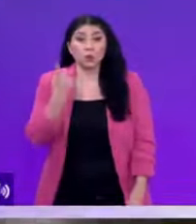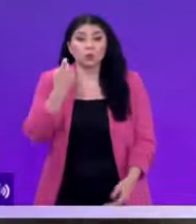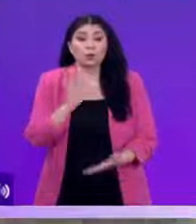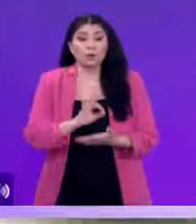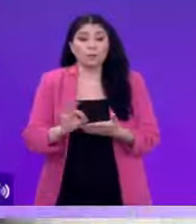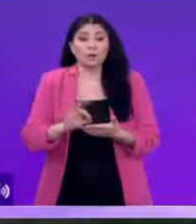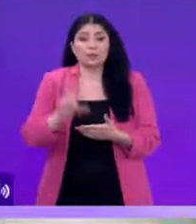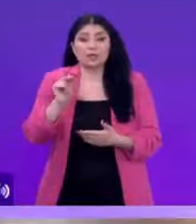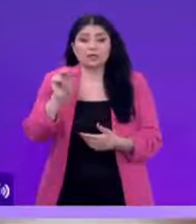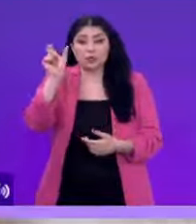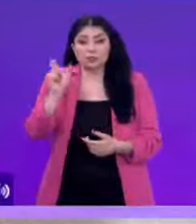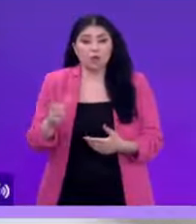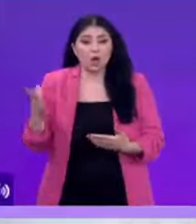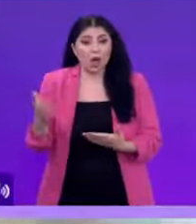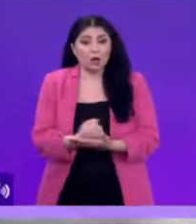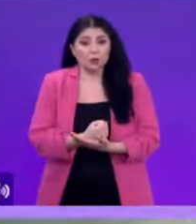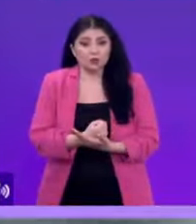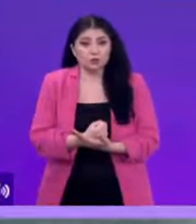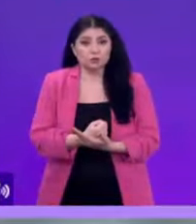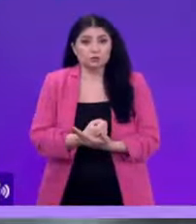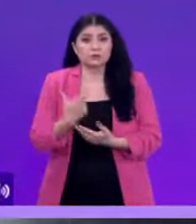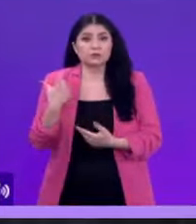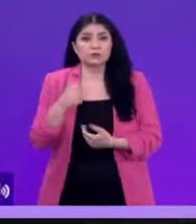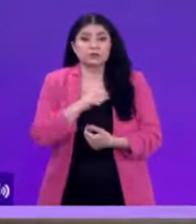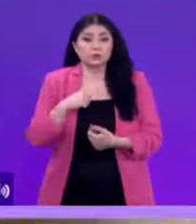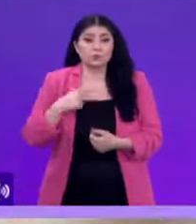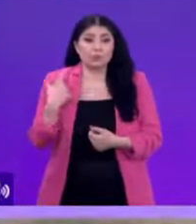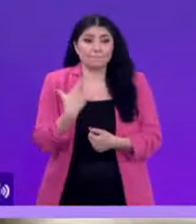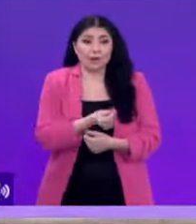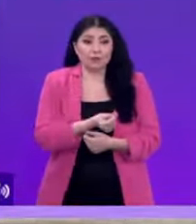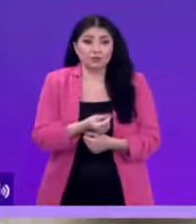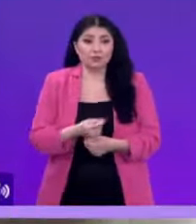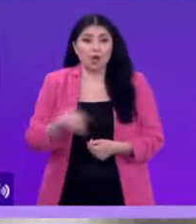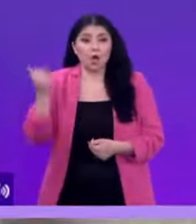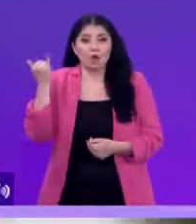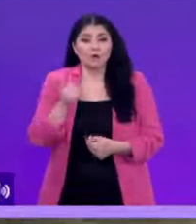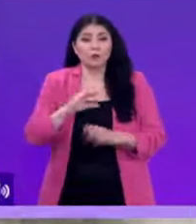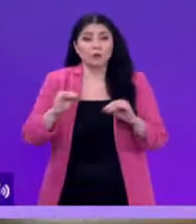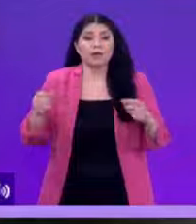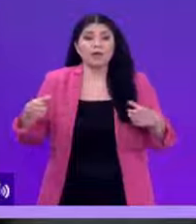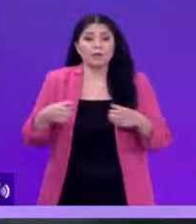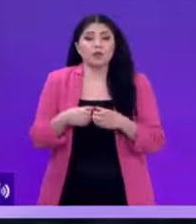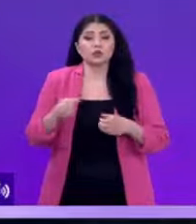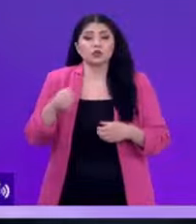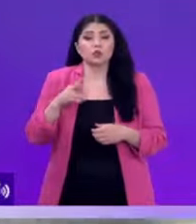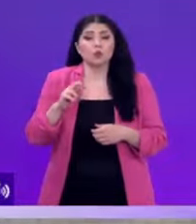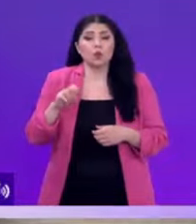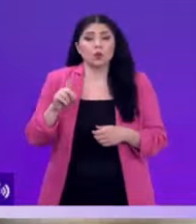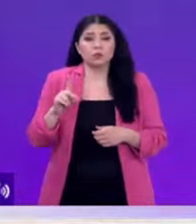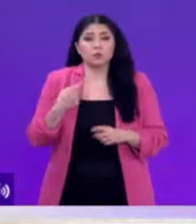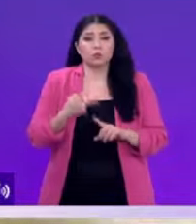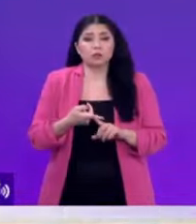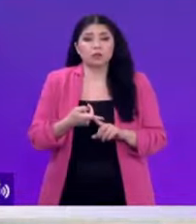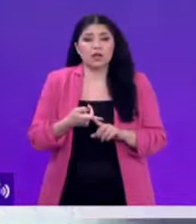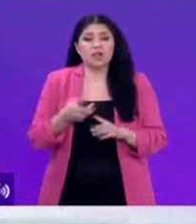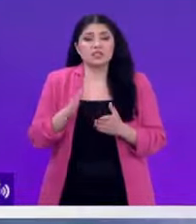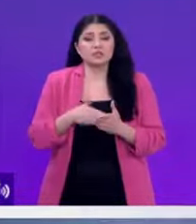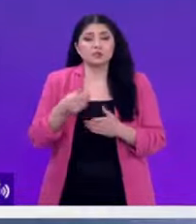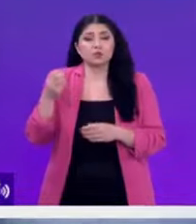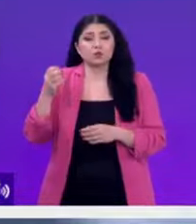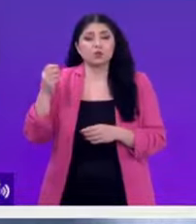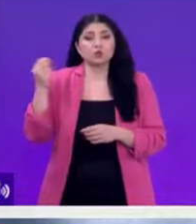30 de persoane au reușit să se autoevacueze, au intervenit mai multe echipaje smurt, dar și de la Serviciul Județean